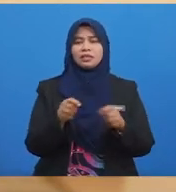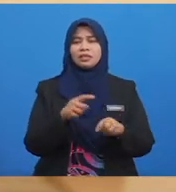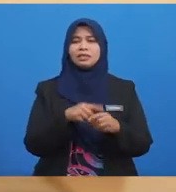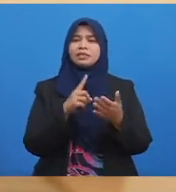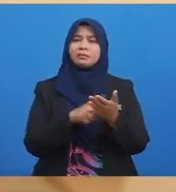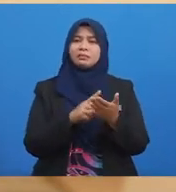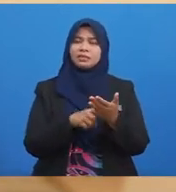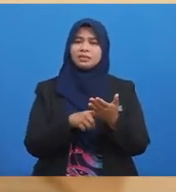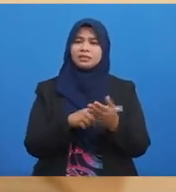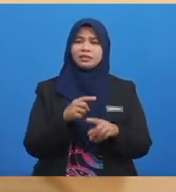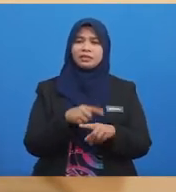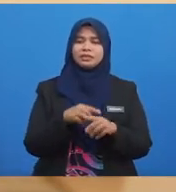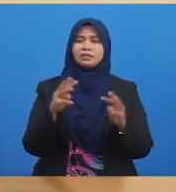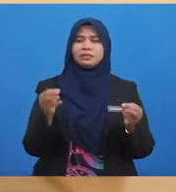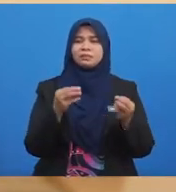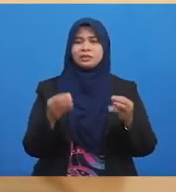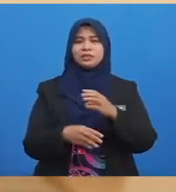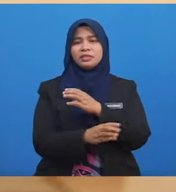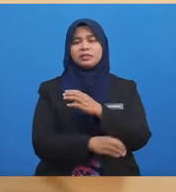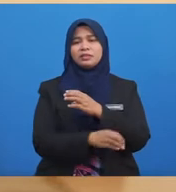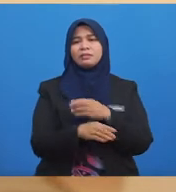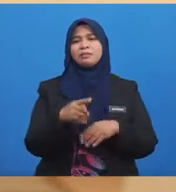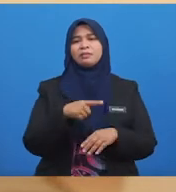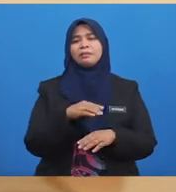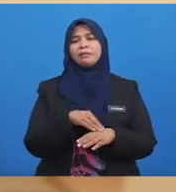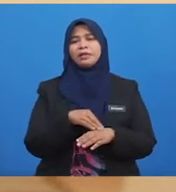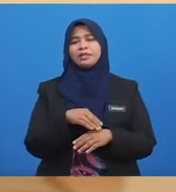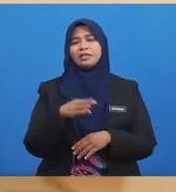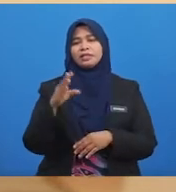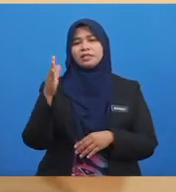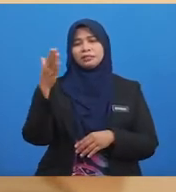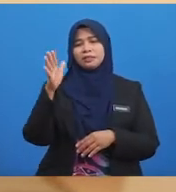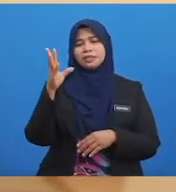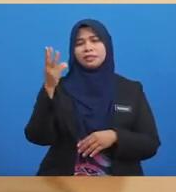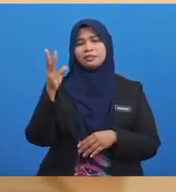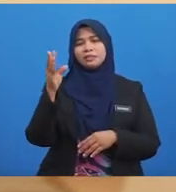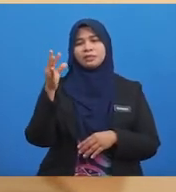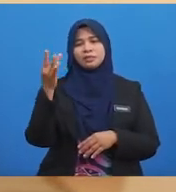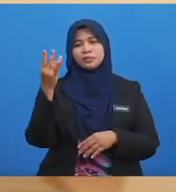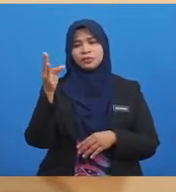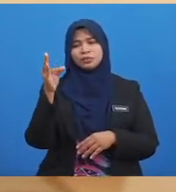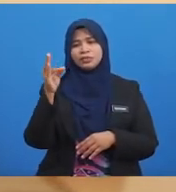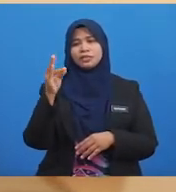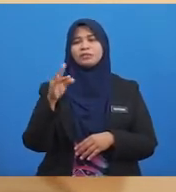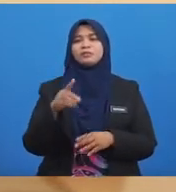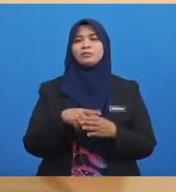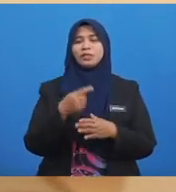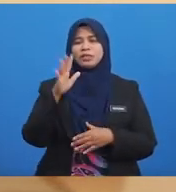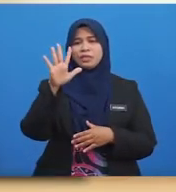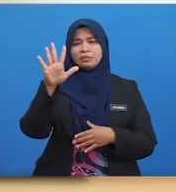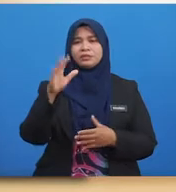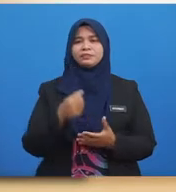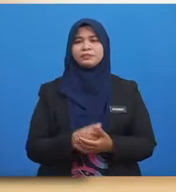dibahaskan dalam satu sesi khas di Majlis Negeri pada 15, 16, 17 Mei